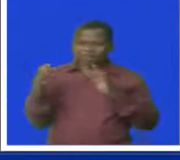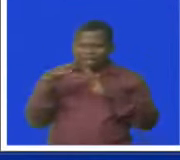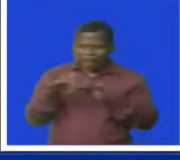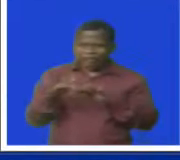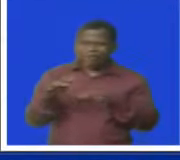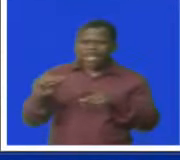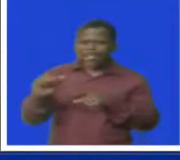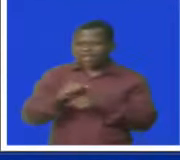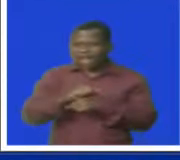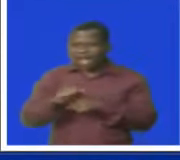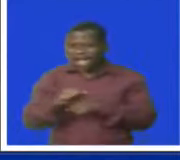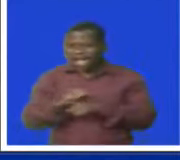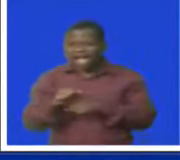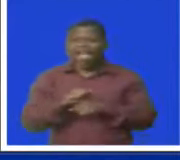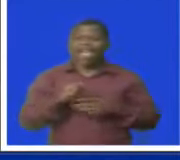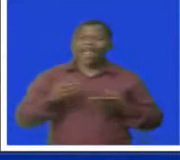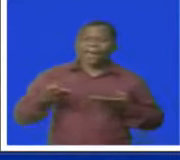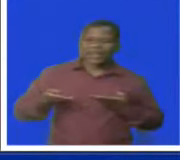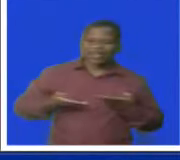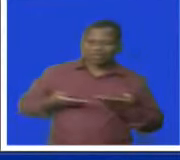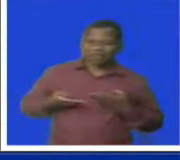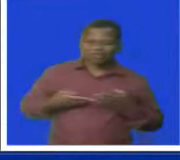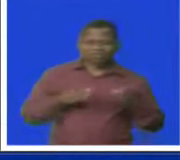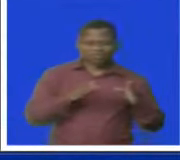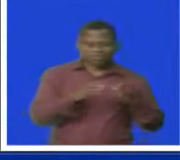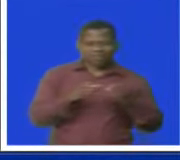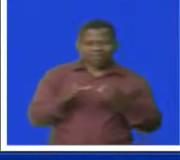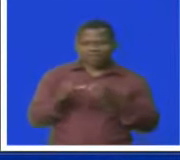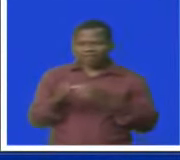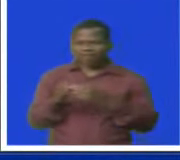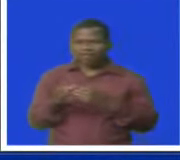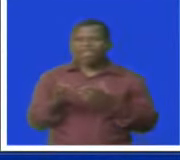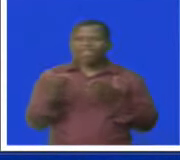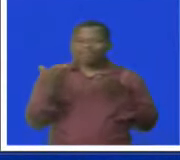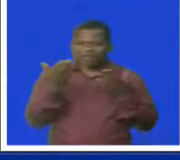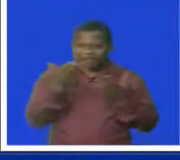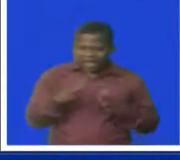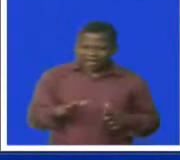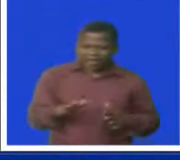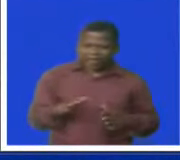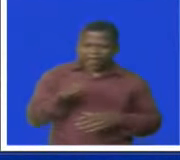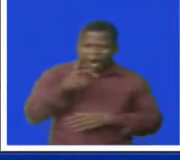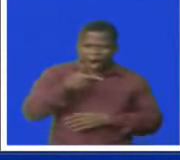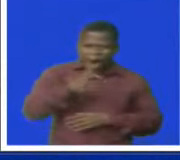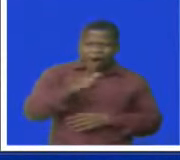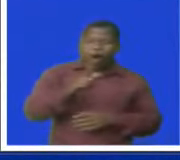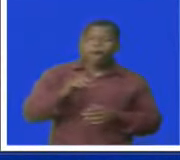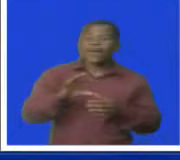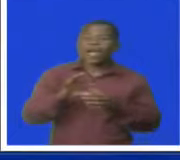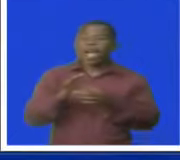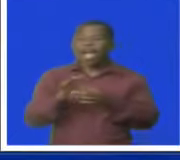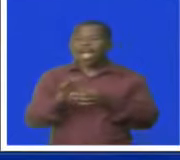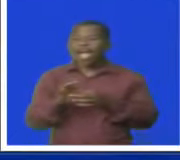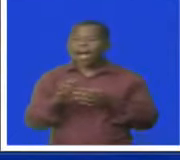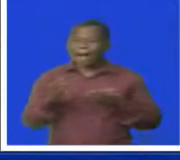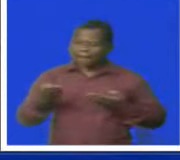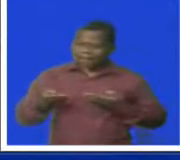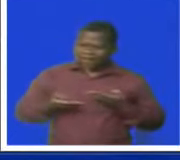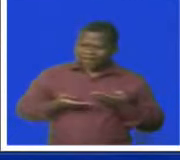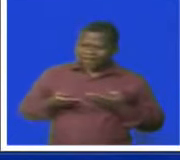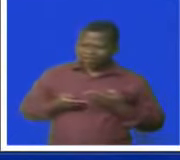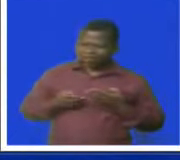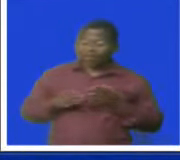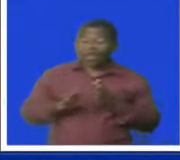njengabo somabhizinisi labancane. Sitawo khona bese sesiyaphuma siyemakhaya, siyokhona kuphandzela abantwana bethu. Labo